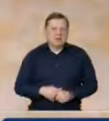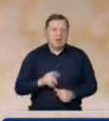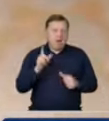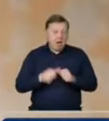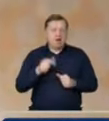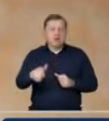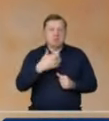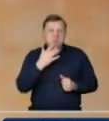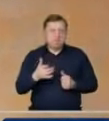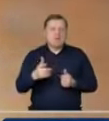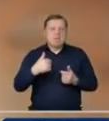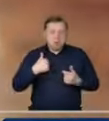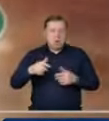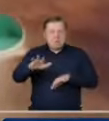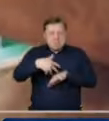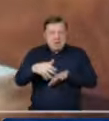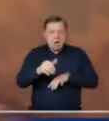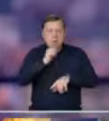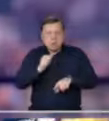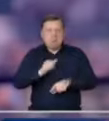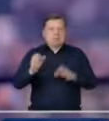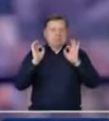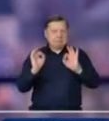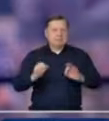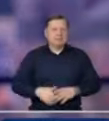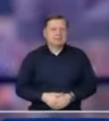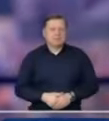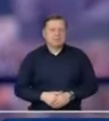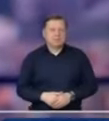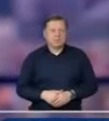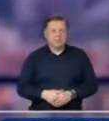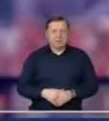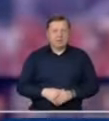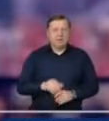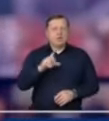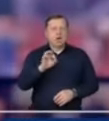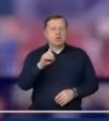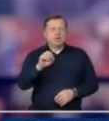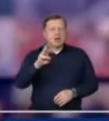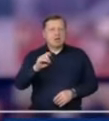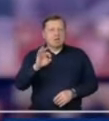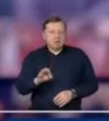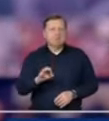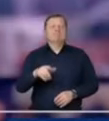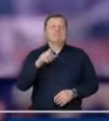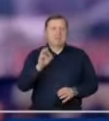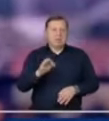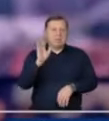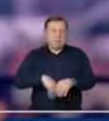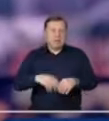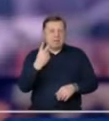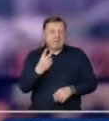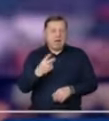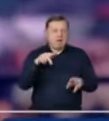skomplikowana niż tkane już próbne wzory. A u chcułów w Zodrzechowej czas wyźrebień. Na świat przyszły dwa maluchy,